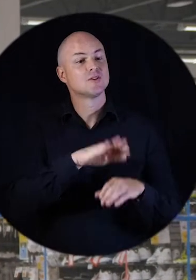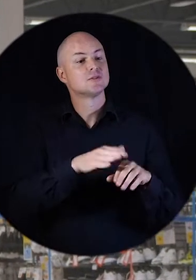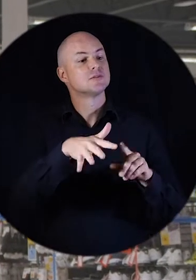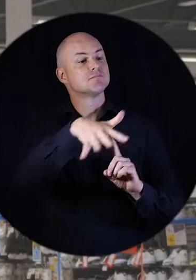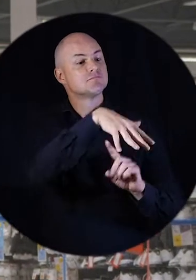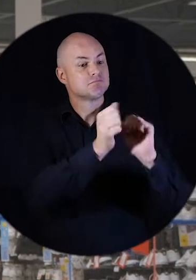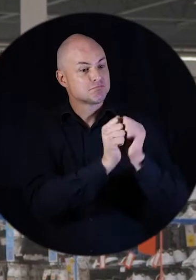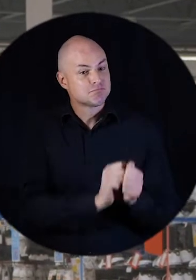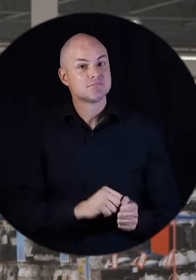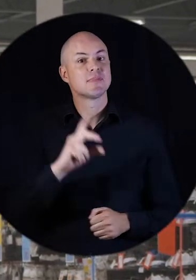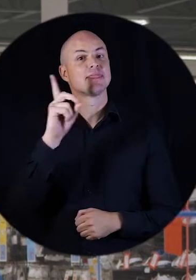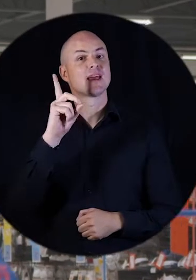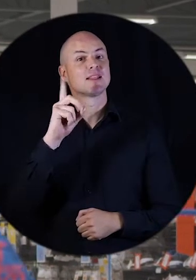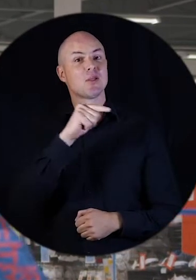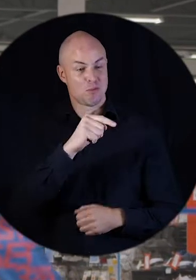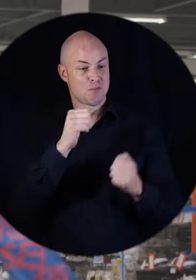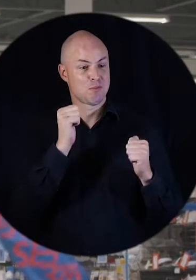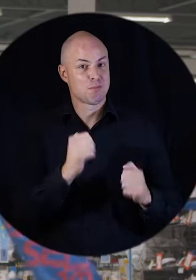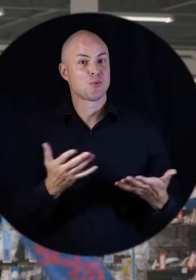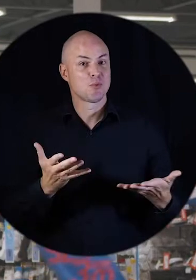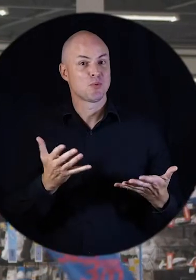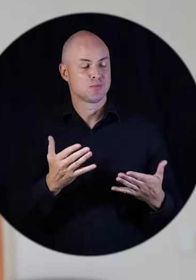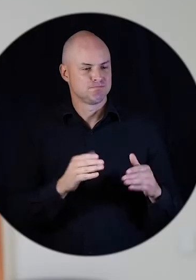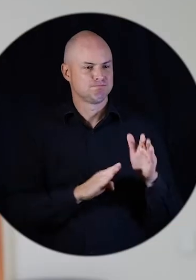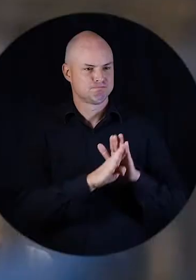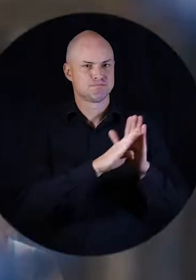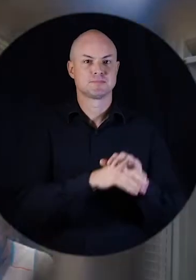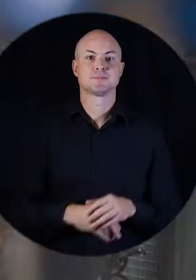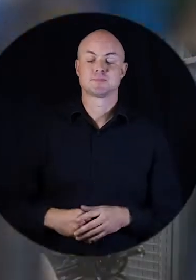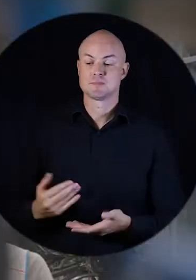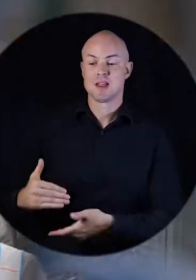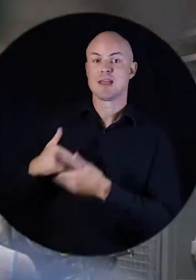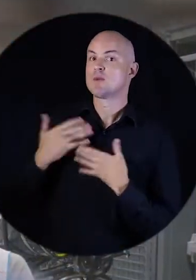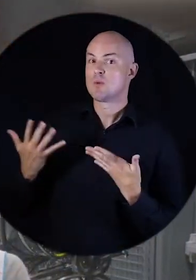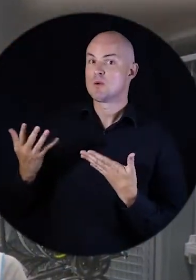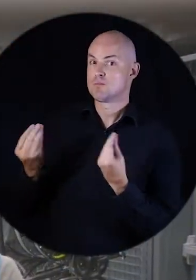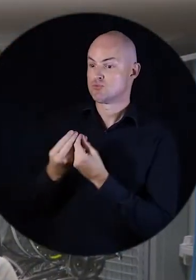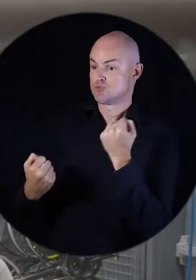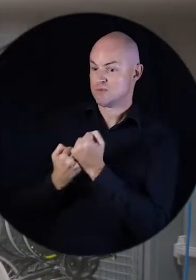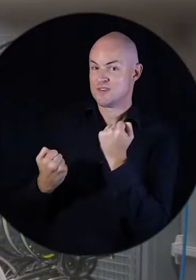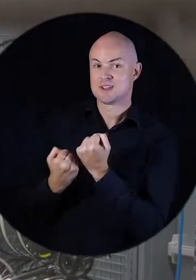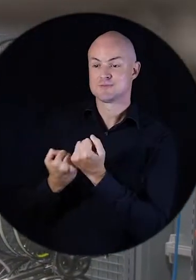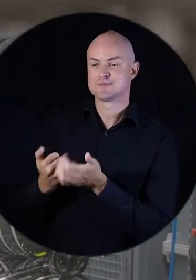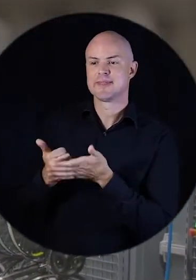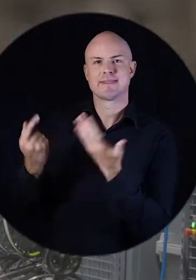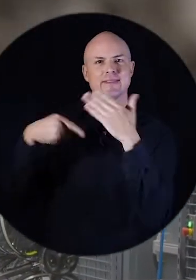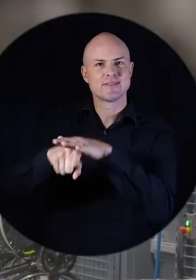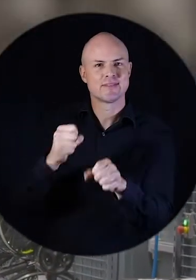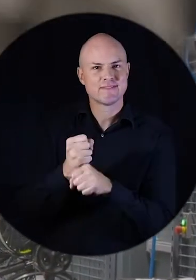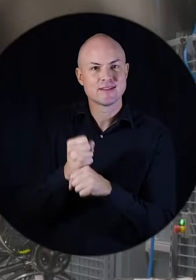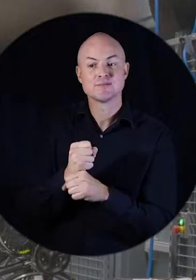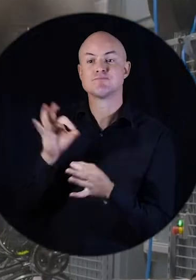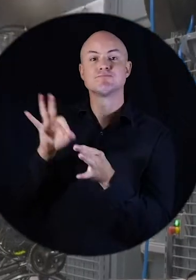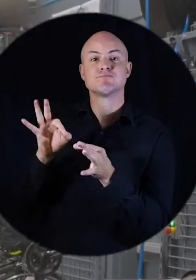son environnement, Décathlon a su l'aider à regarder de l'avant. Ce qui nous a aidé, c'est qu'il y a beaucoup de subventions qui existent pour aider l'intégration au travail.